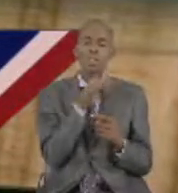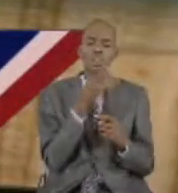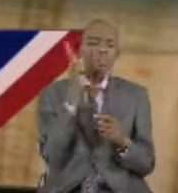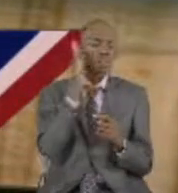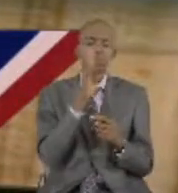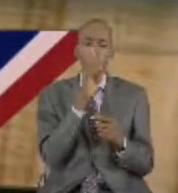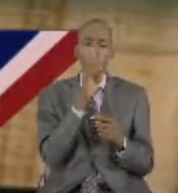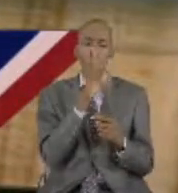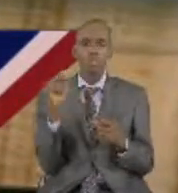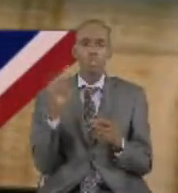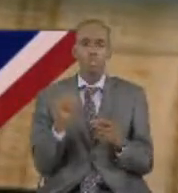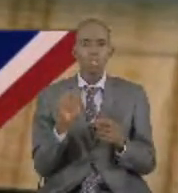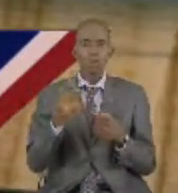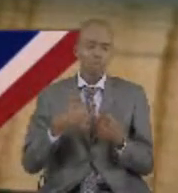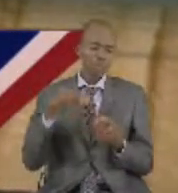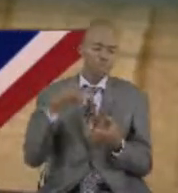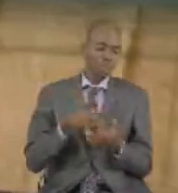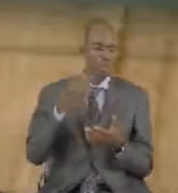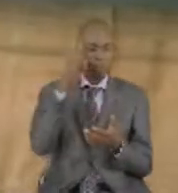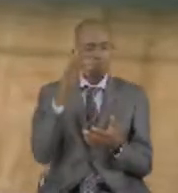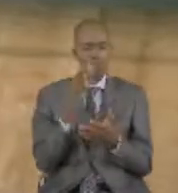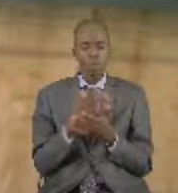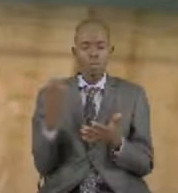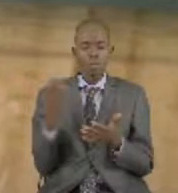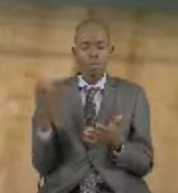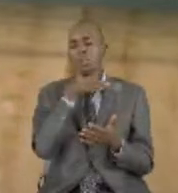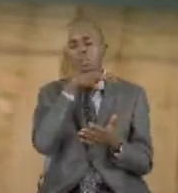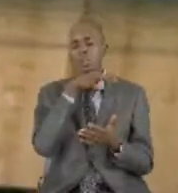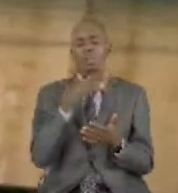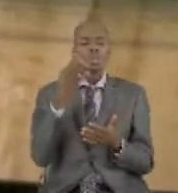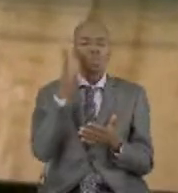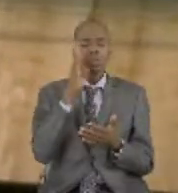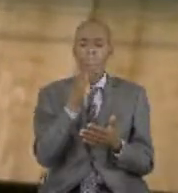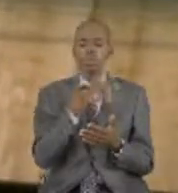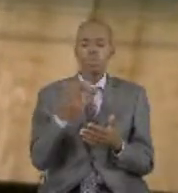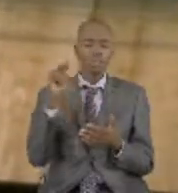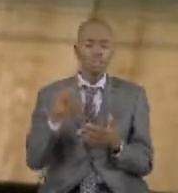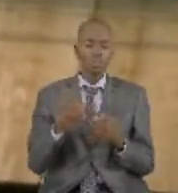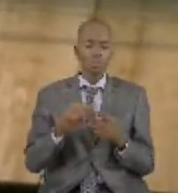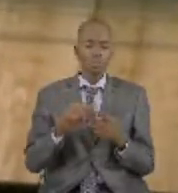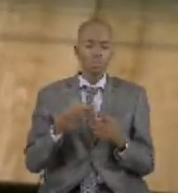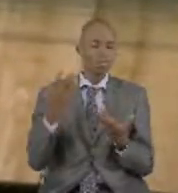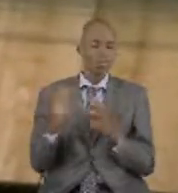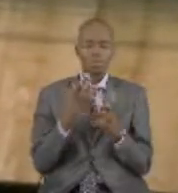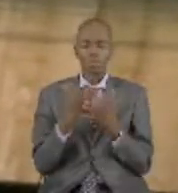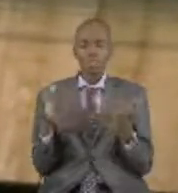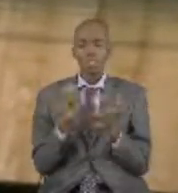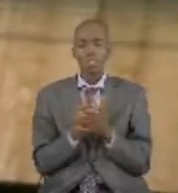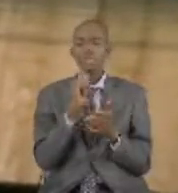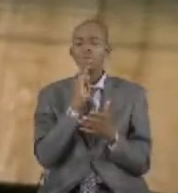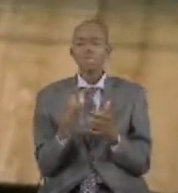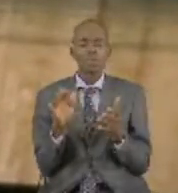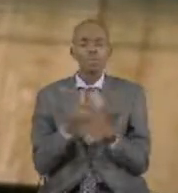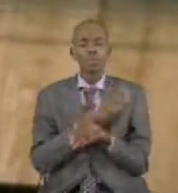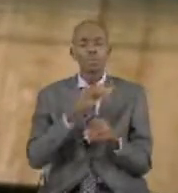besoin de tenir pour quelque chose de corrompu. Il n'y aura pas besoin de compromettre de manière transigeante. Mais c'est de tenir